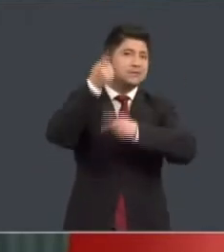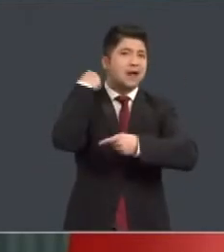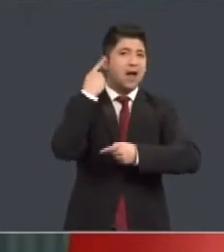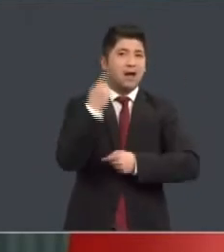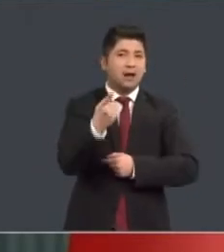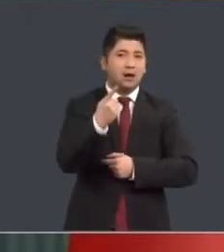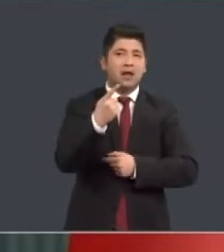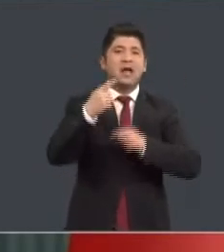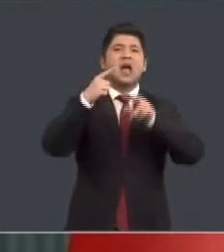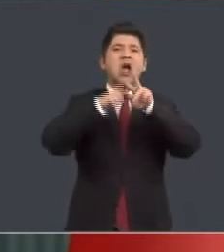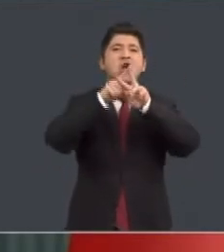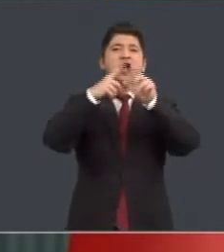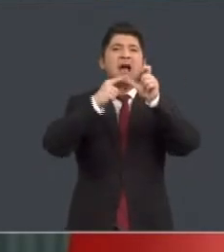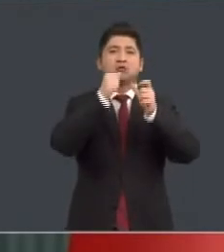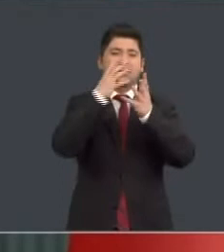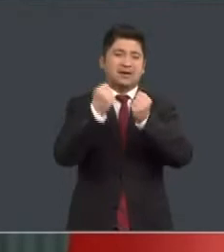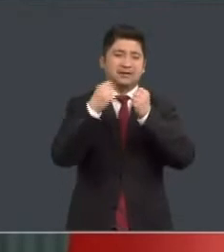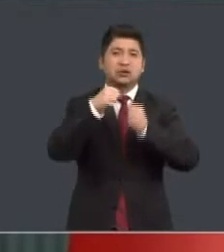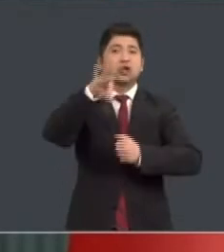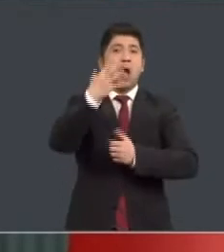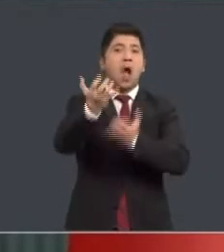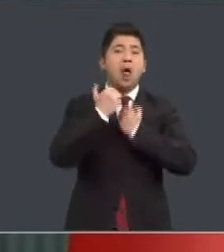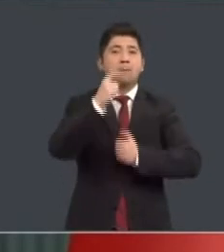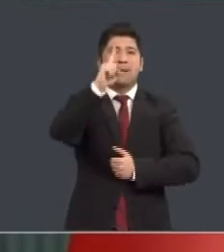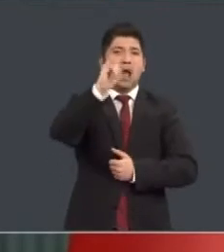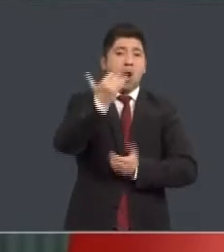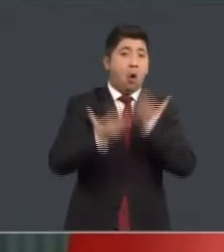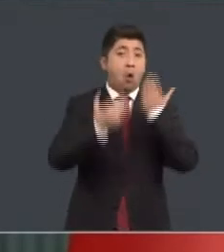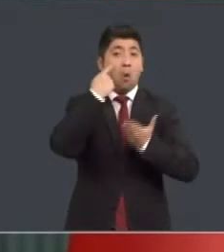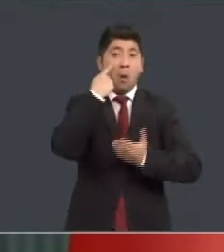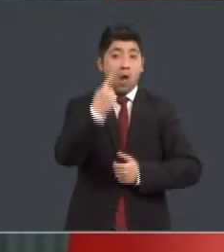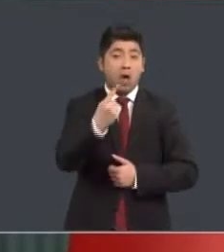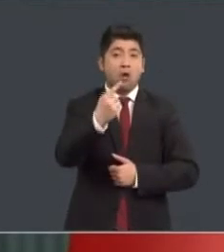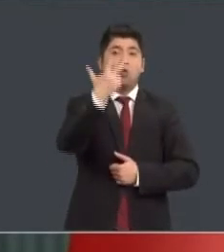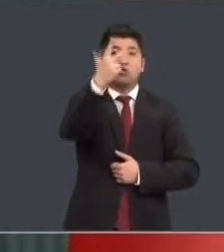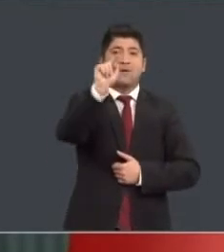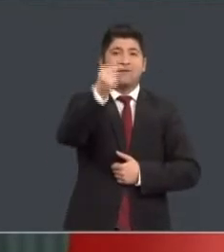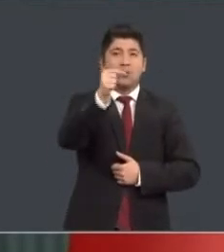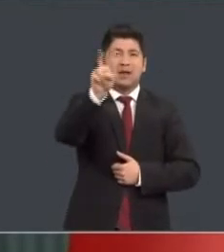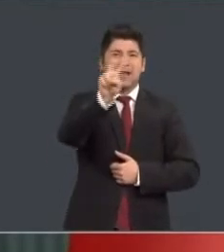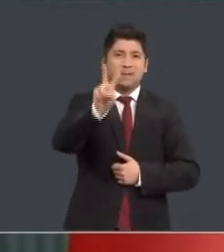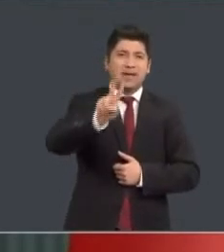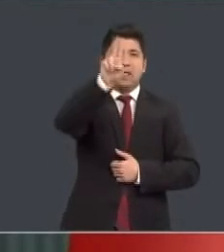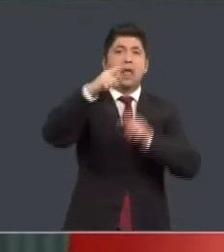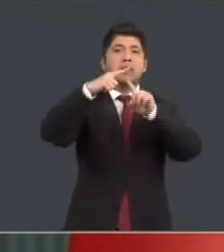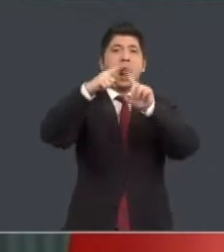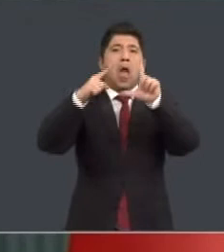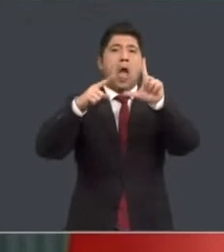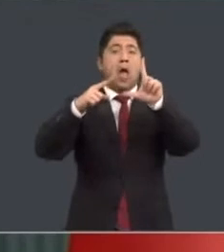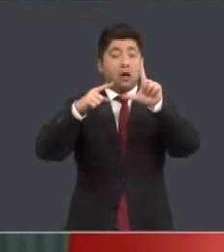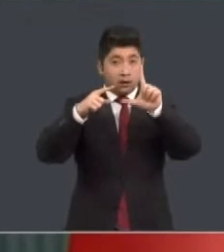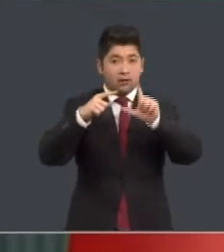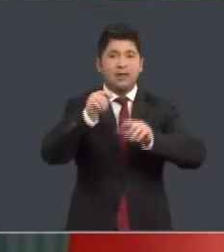yıl yaş çay alım fiyatı kilo başına 3,27 lira